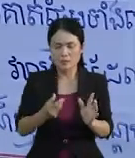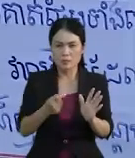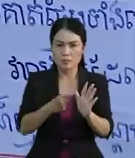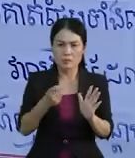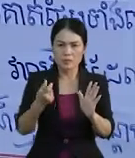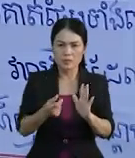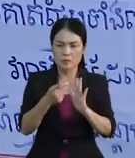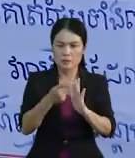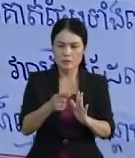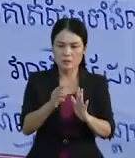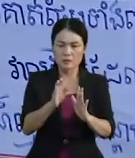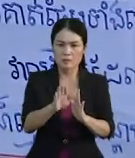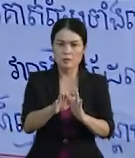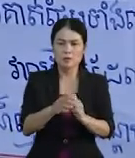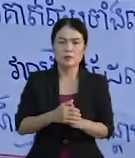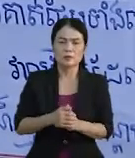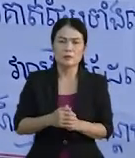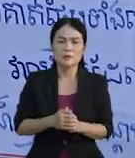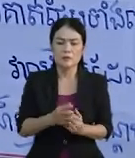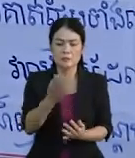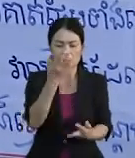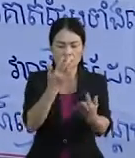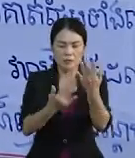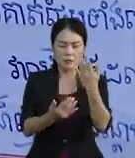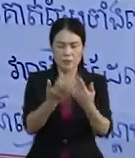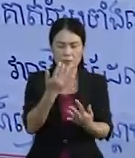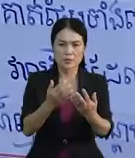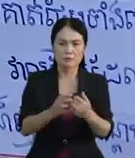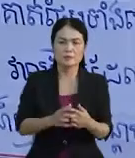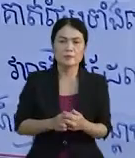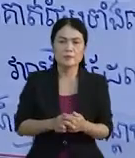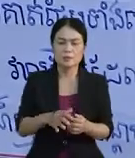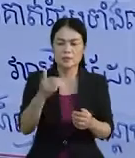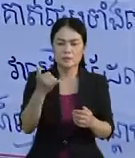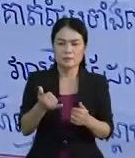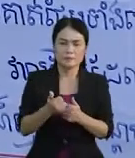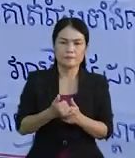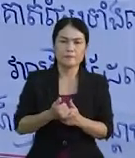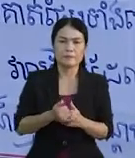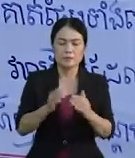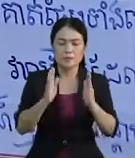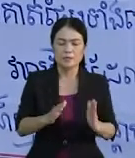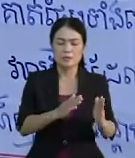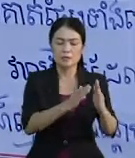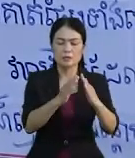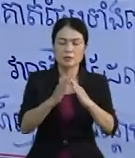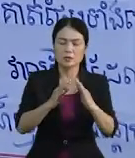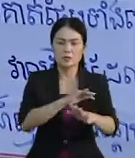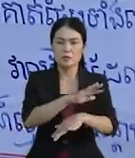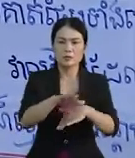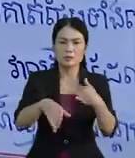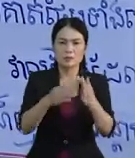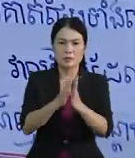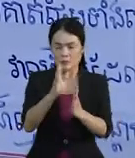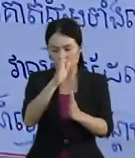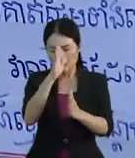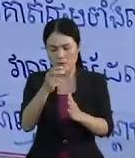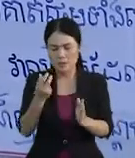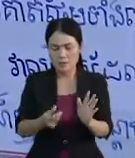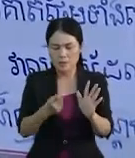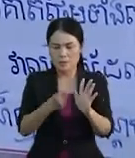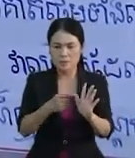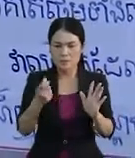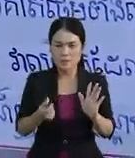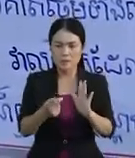ថាដូដែលគាត់ដុតស្រូវទី6អ្នកភូមិអរគុណជីតាថាដូ